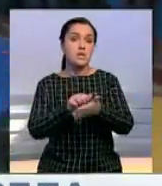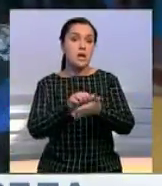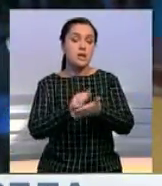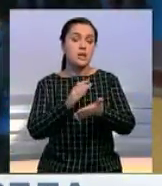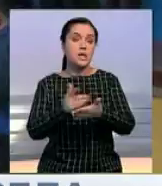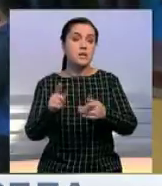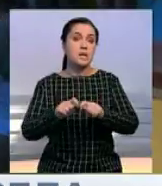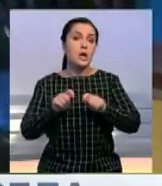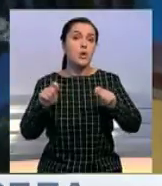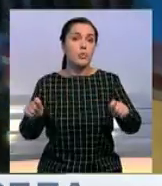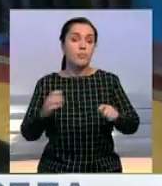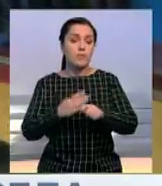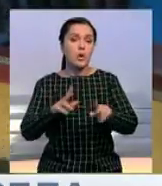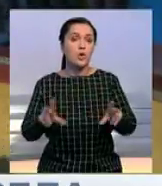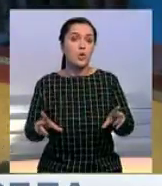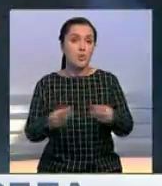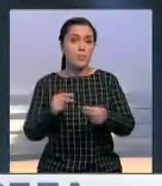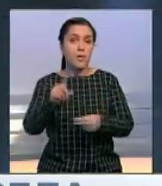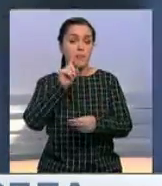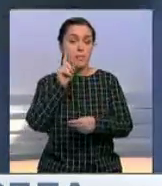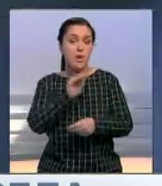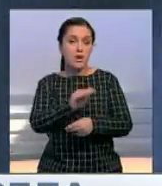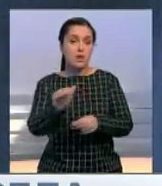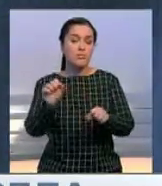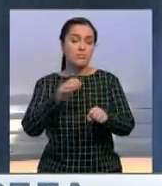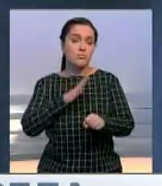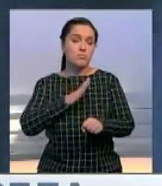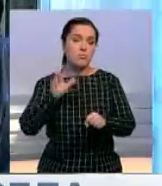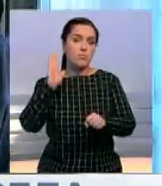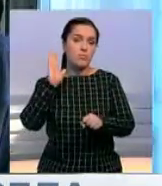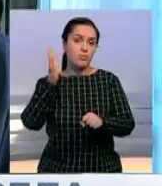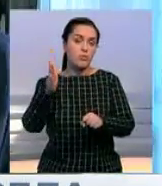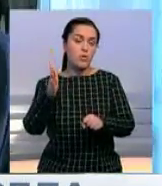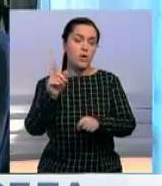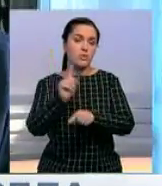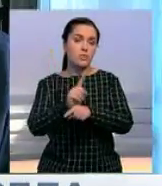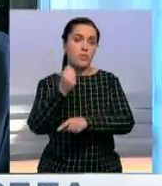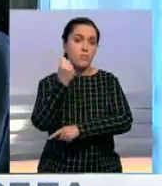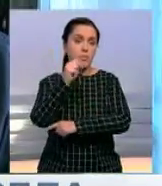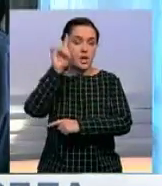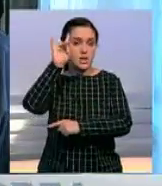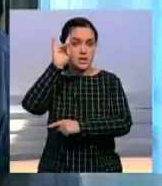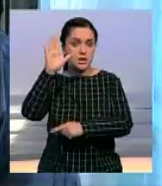Он уверен, среди этих юных спортсменов есть и будущие чемпионы.